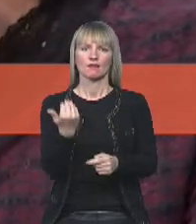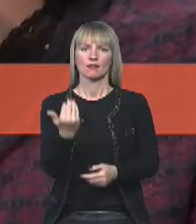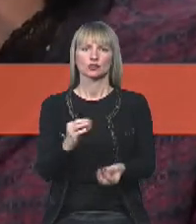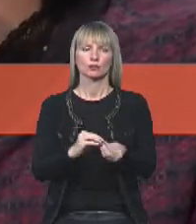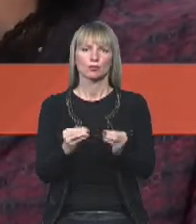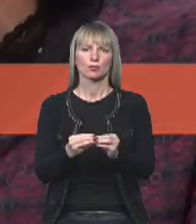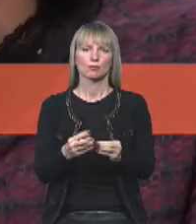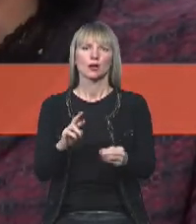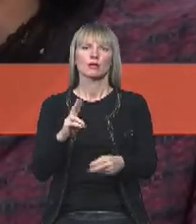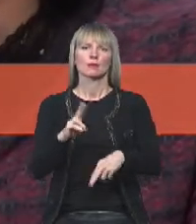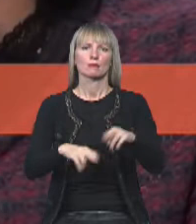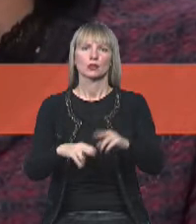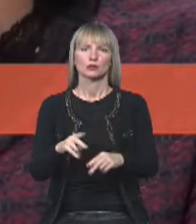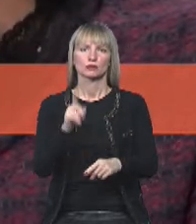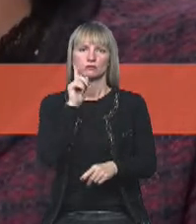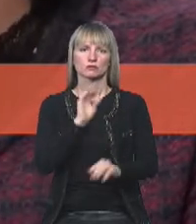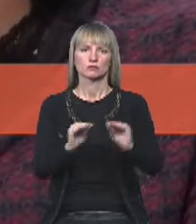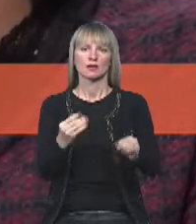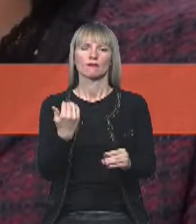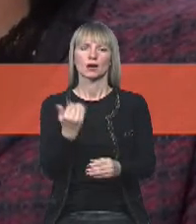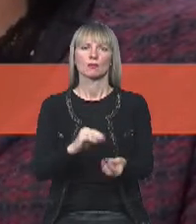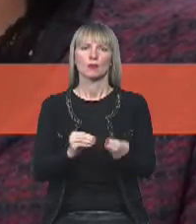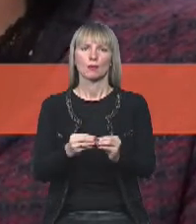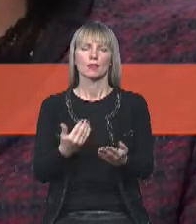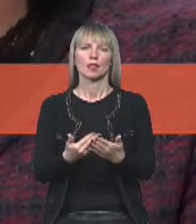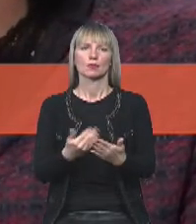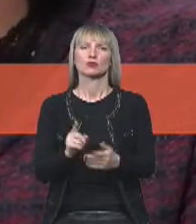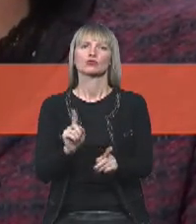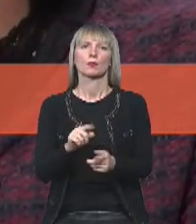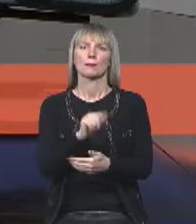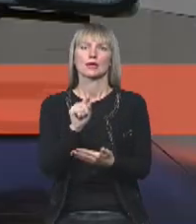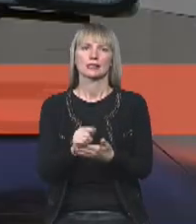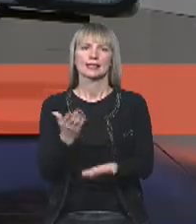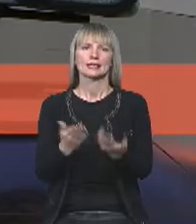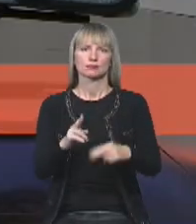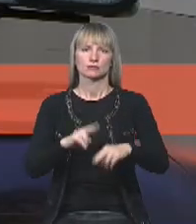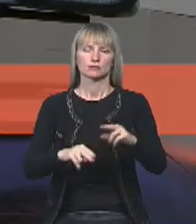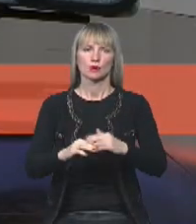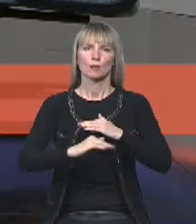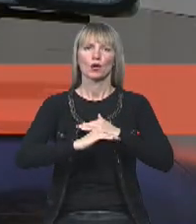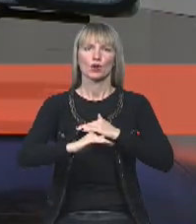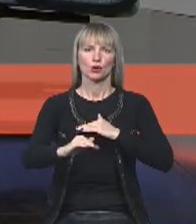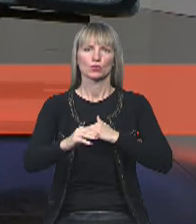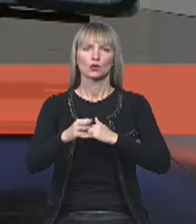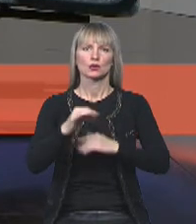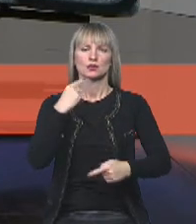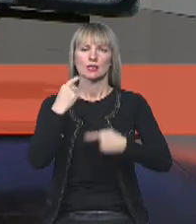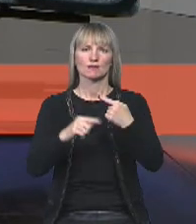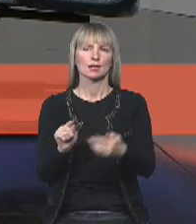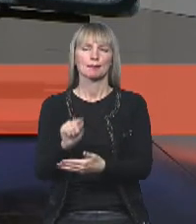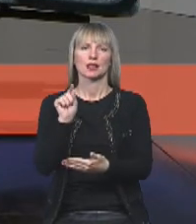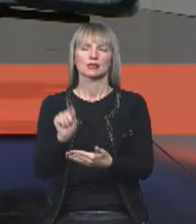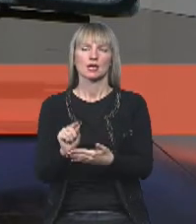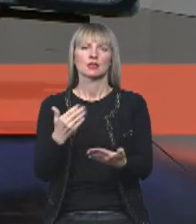Як побудувати інфраструктуру, це також ваші проблеми, але, от, наприклад, в чому питання? Якщо будувати полігон, то завжди постає